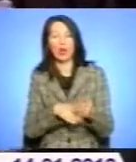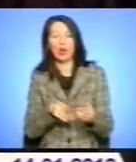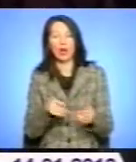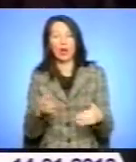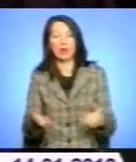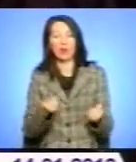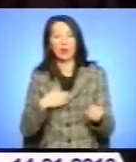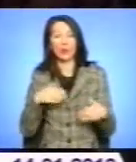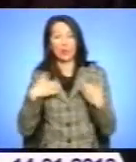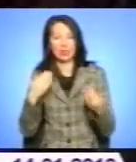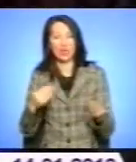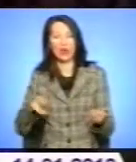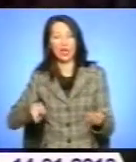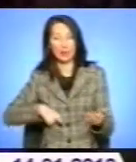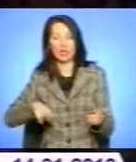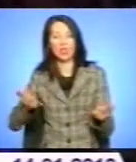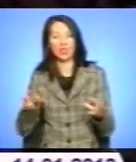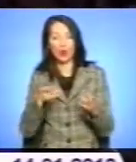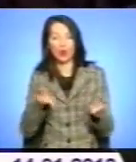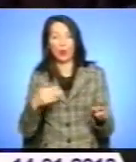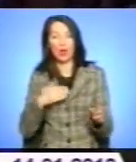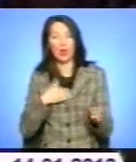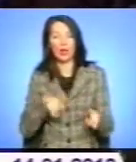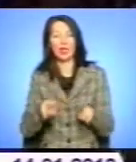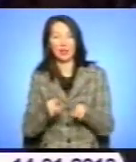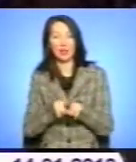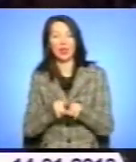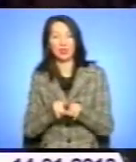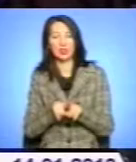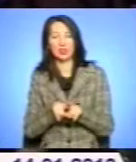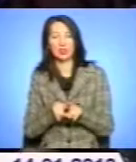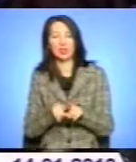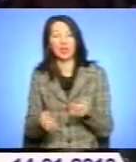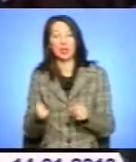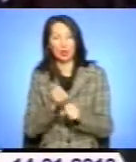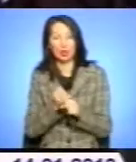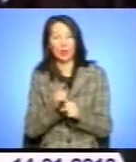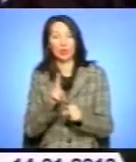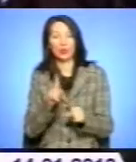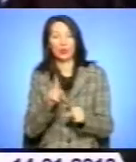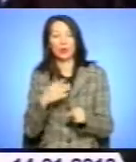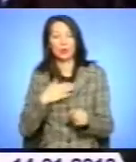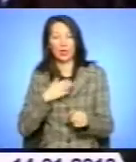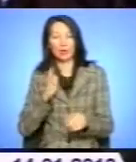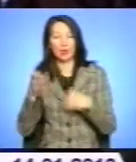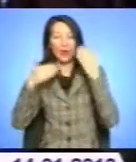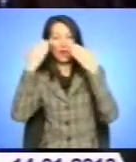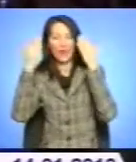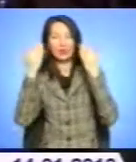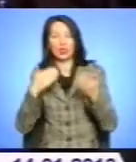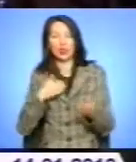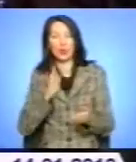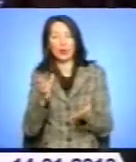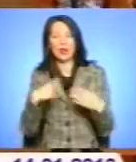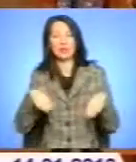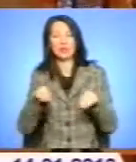мою ініціативу і адміністрація клубу. І ми так все це зробили, щоб в нас було весело, щоб в нас була